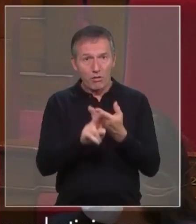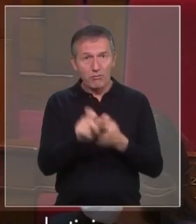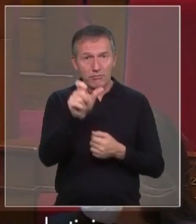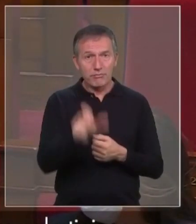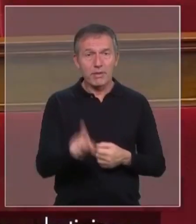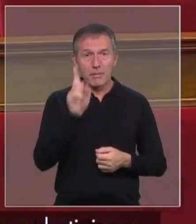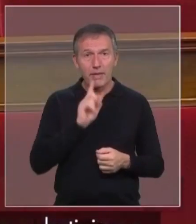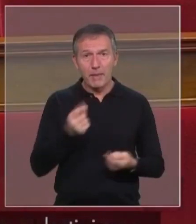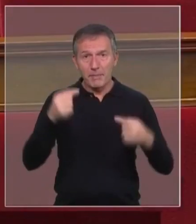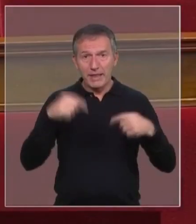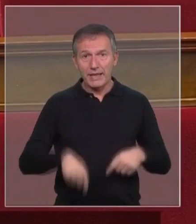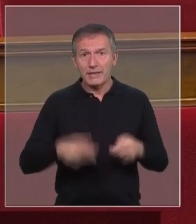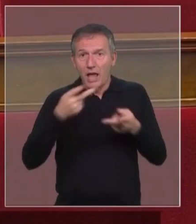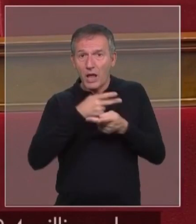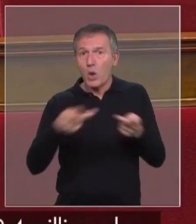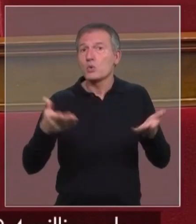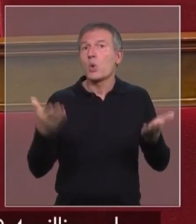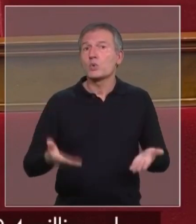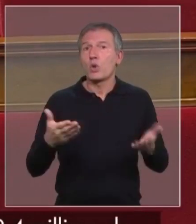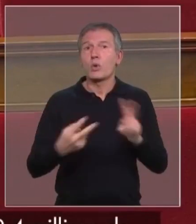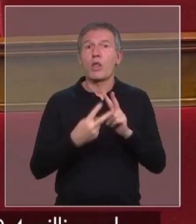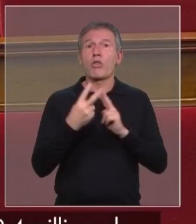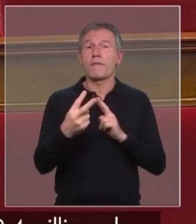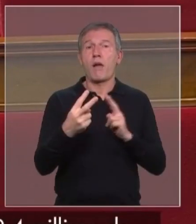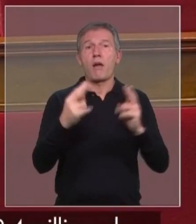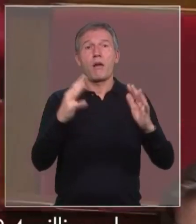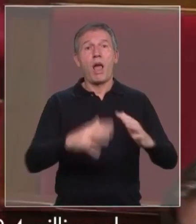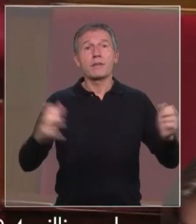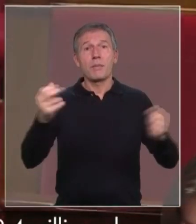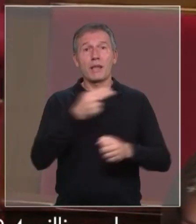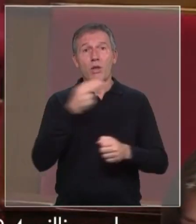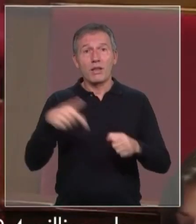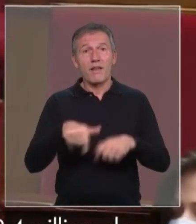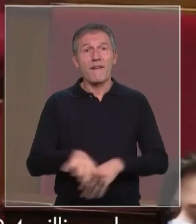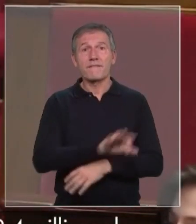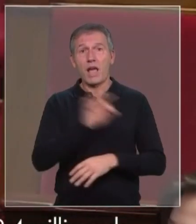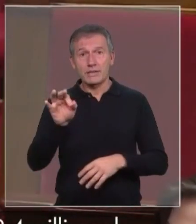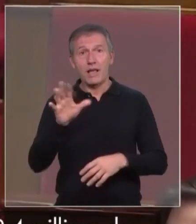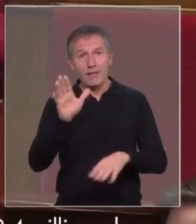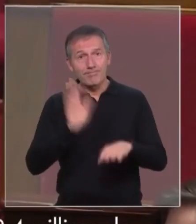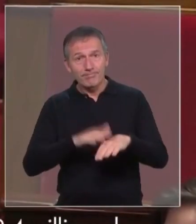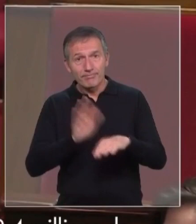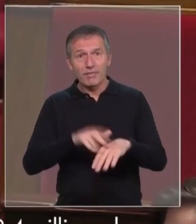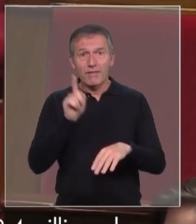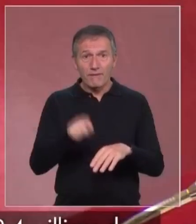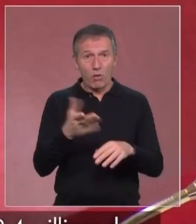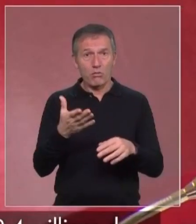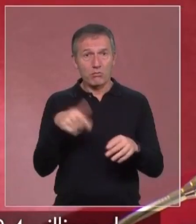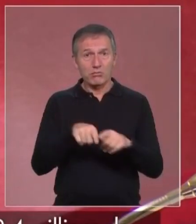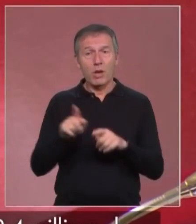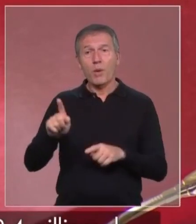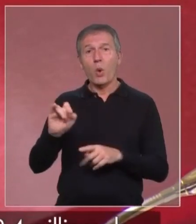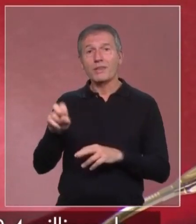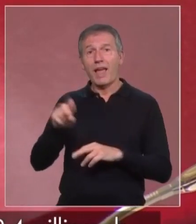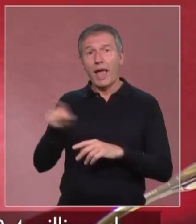Madame la ministre, affirmer aujourd'hui devant l'Assemblée nationale que la France appelle, à l'instar d'Antonio